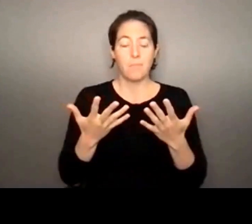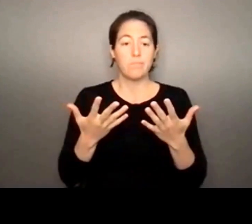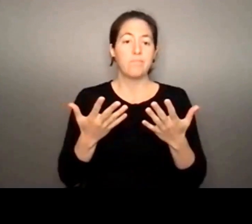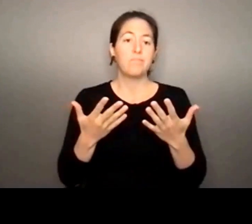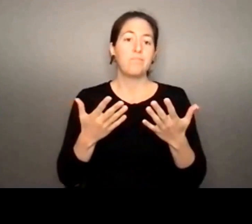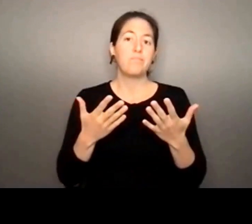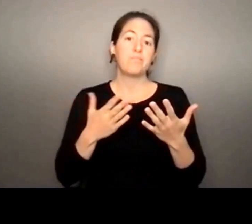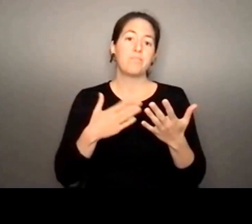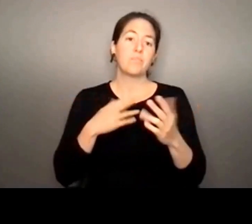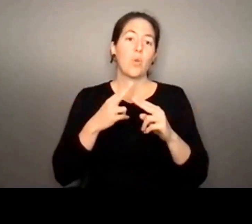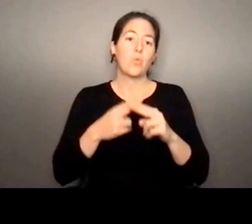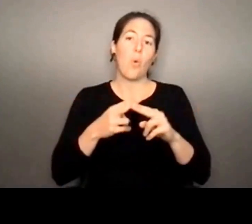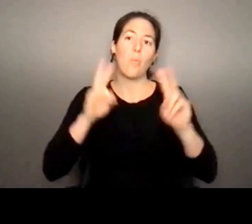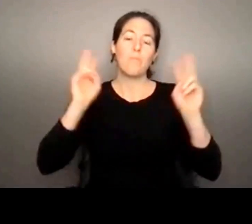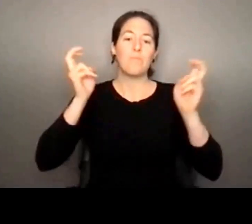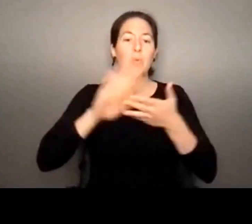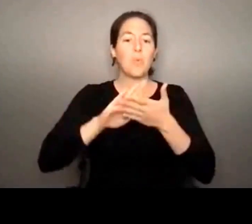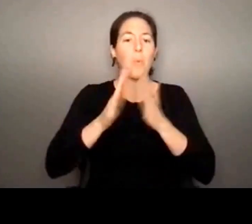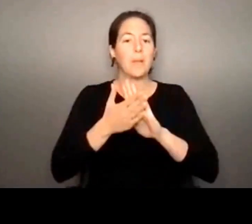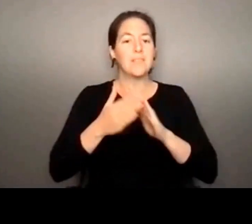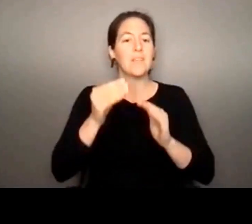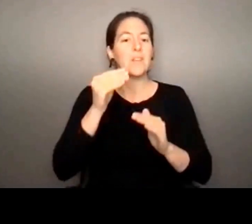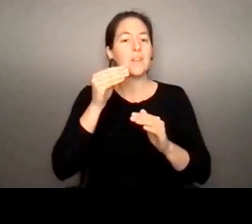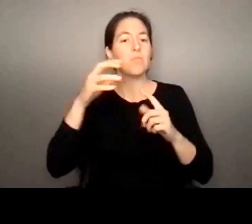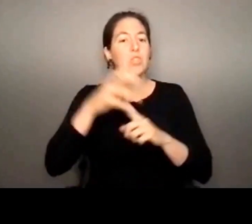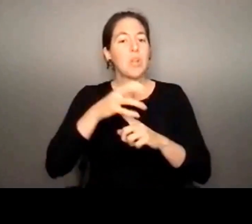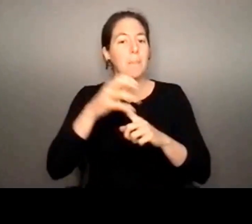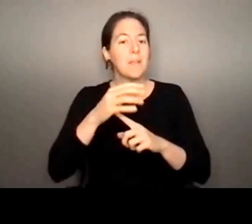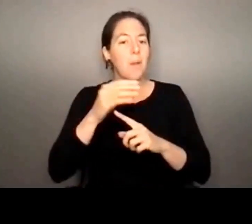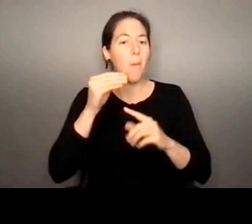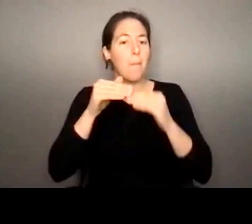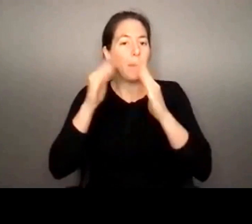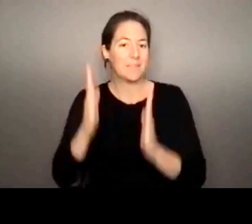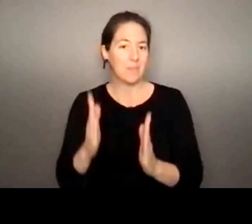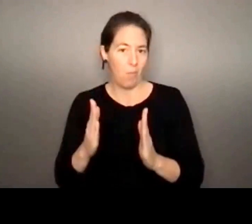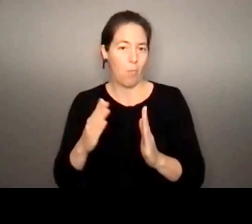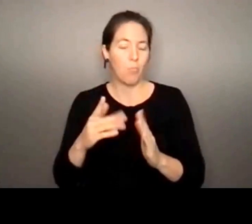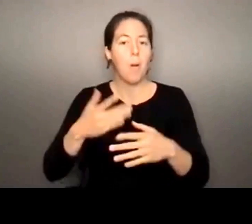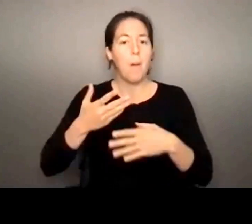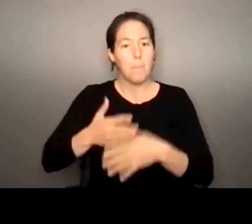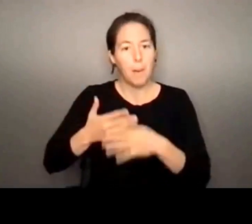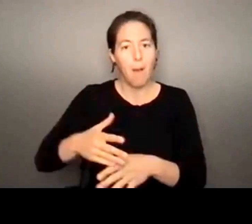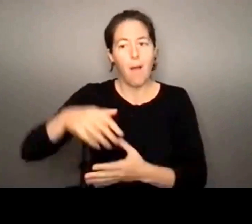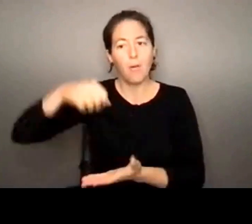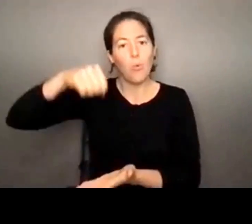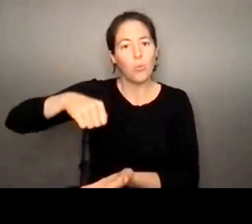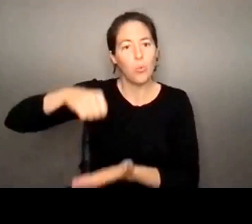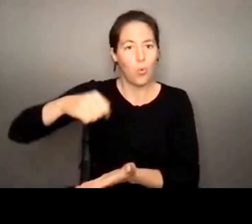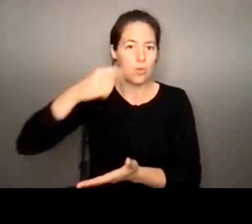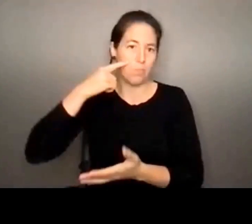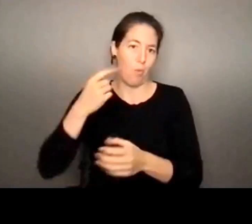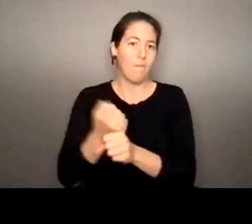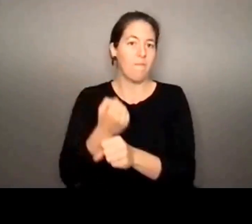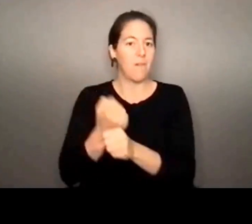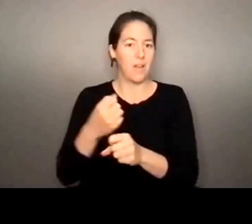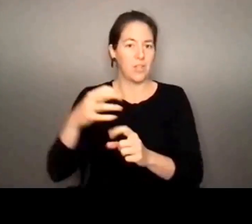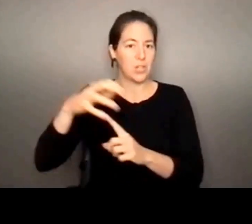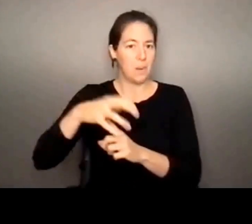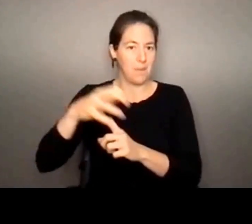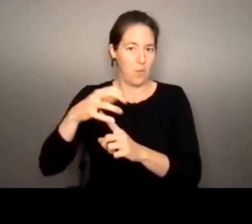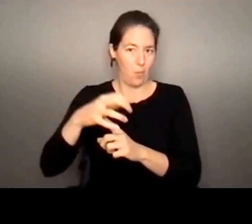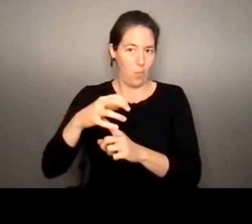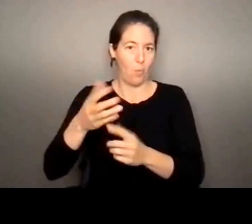on appelle ça champignons maison, où en fait, on fait des trousses pour cultiver les champignons. Donc, on offre une culture de champignons qui est prête